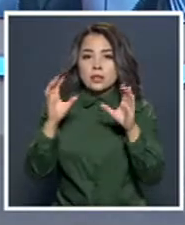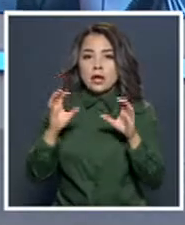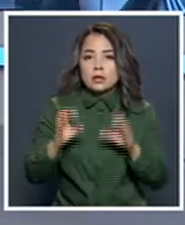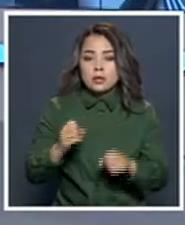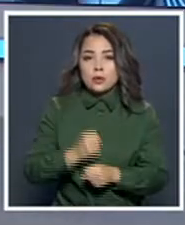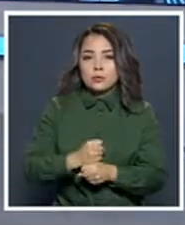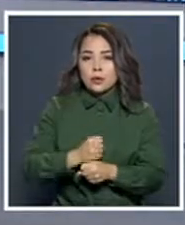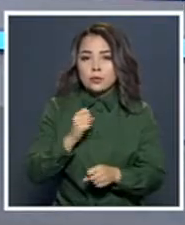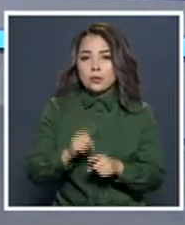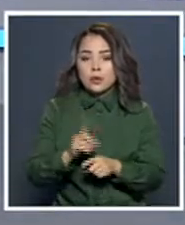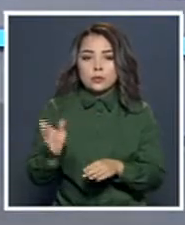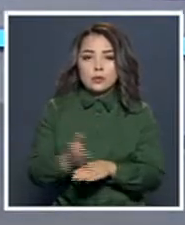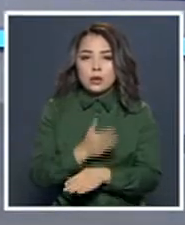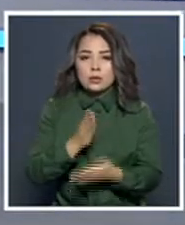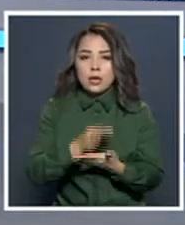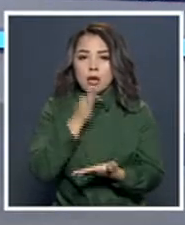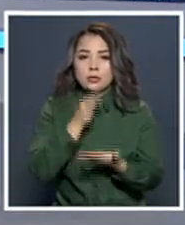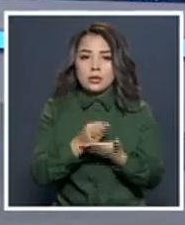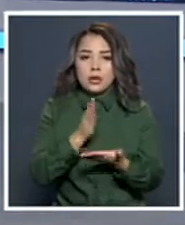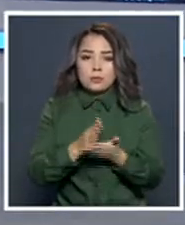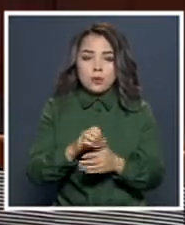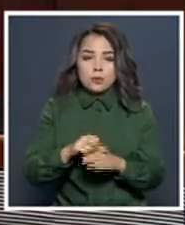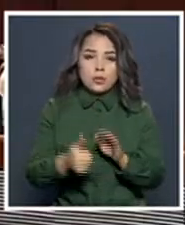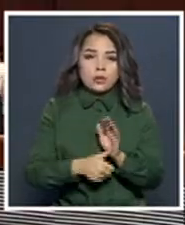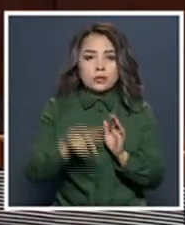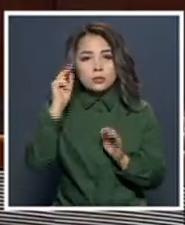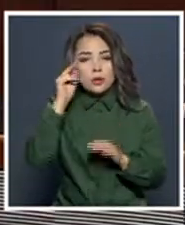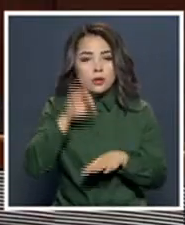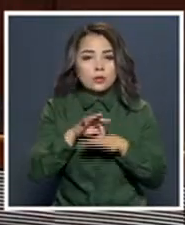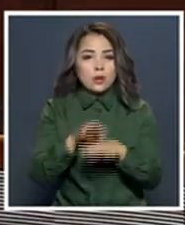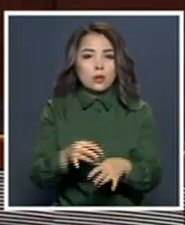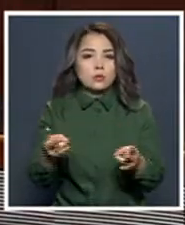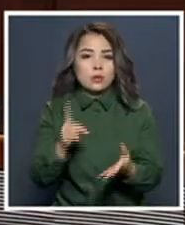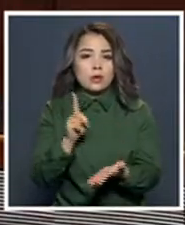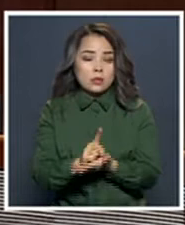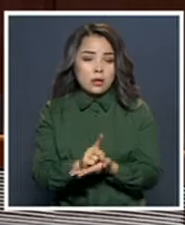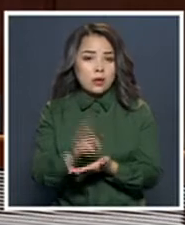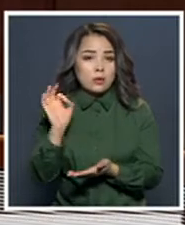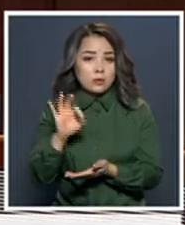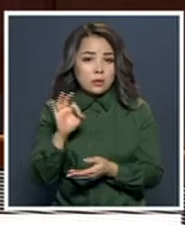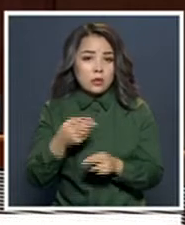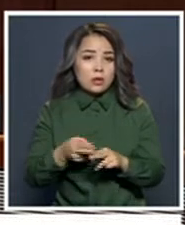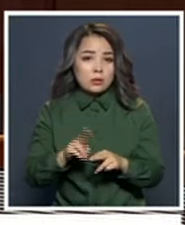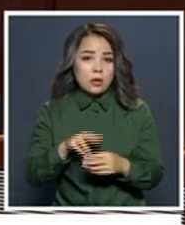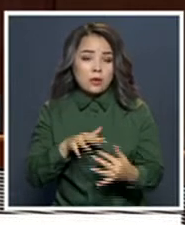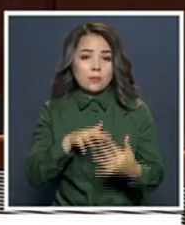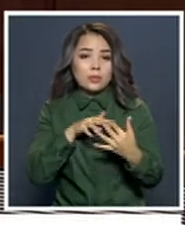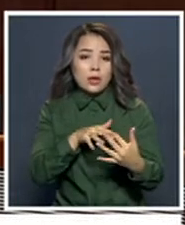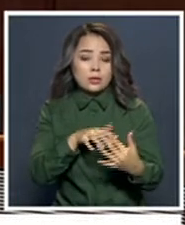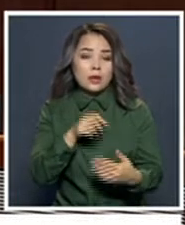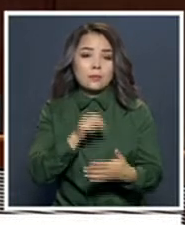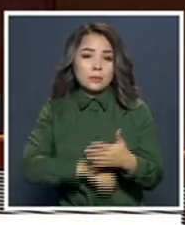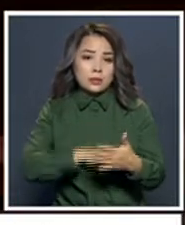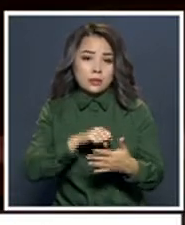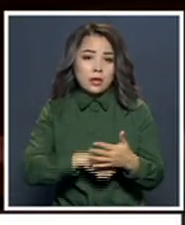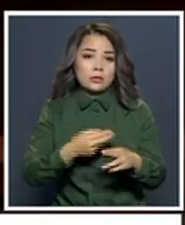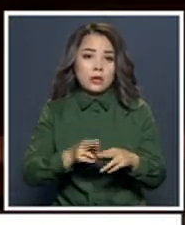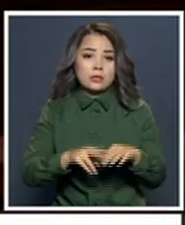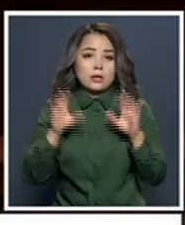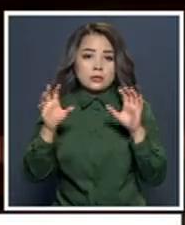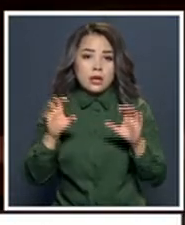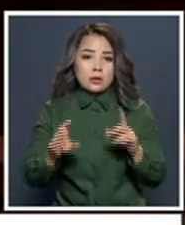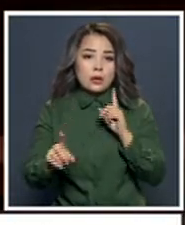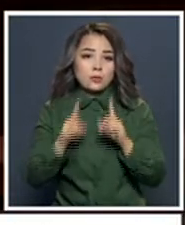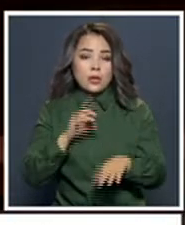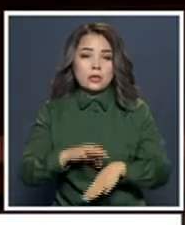ресми түрде жойылды. Бұл процесс қазанның 16-сында өтуі тиіс. Дегенмен қақтығыстардың өршуіне байланысты заңнамашылар